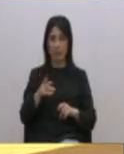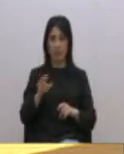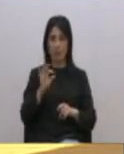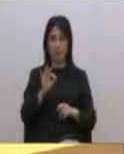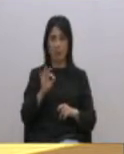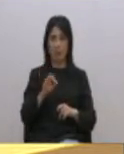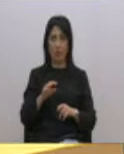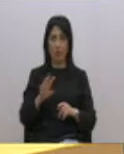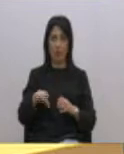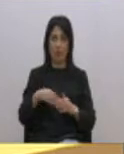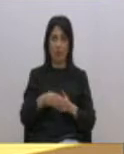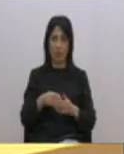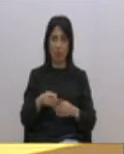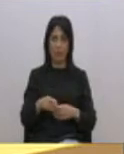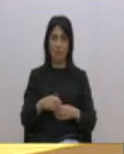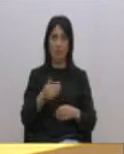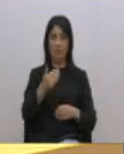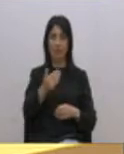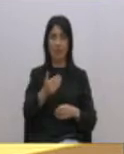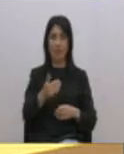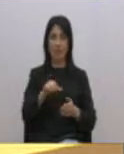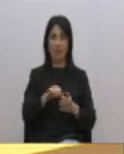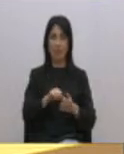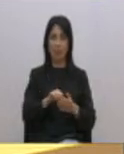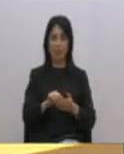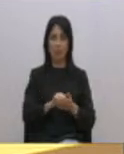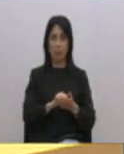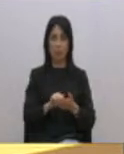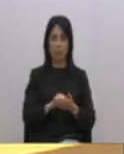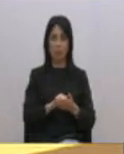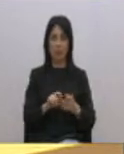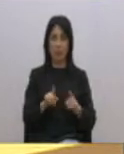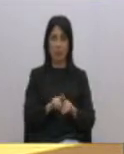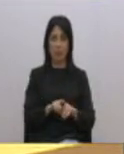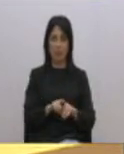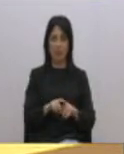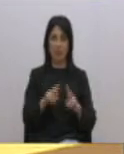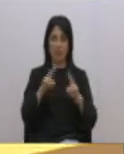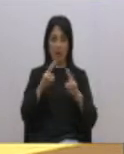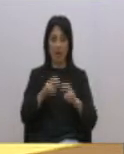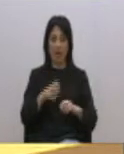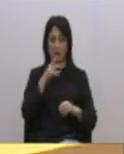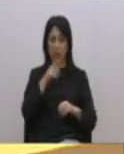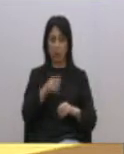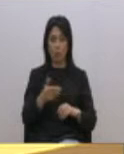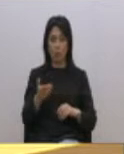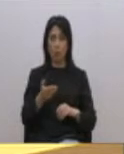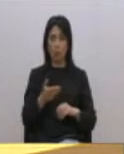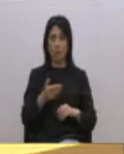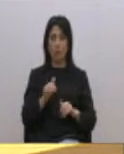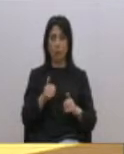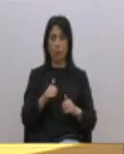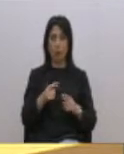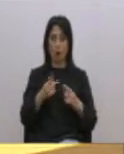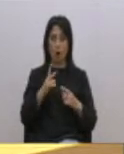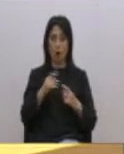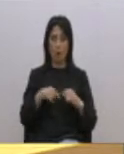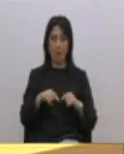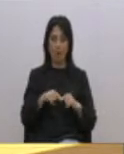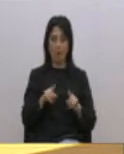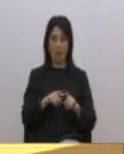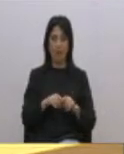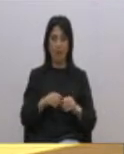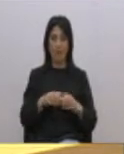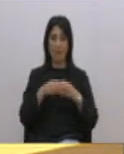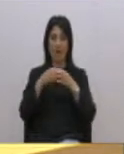აღნიშნული ანაზღაურებული. თქვენთან წარმოდგენილ დოკუმენტში ასევე განხილვების დროს, რომელიც როგორც საკომიტეტო, ასევე